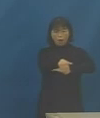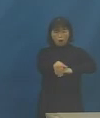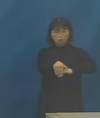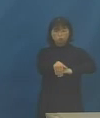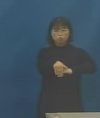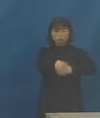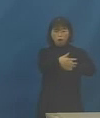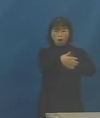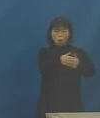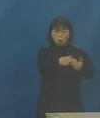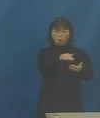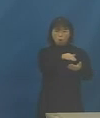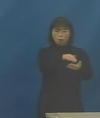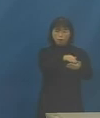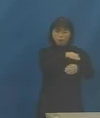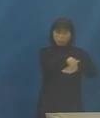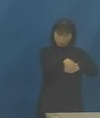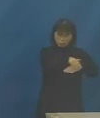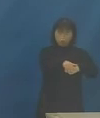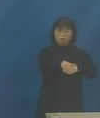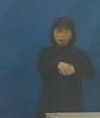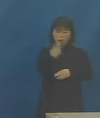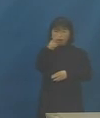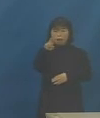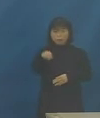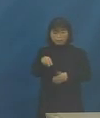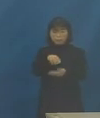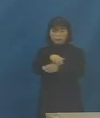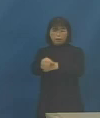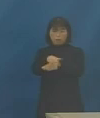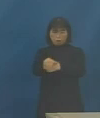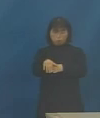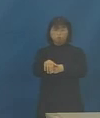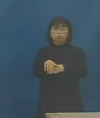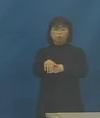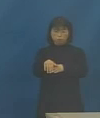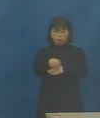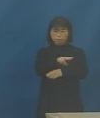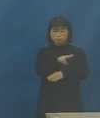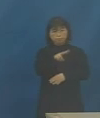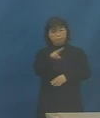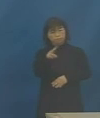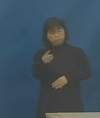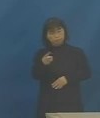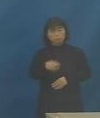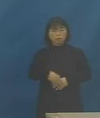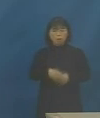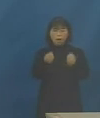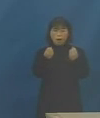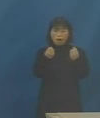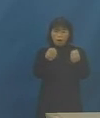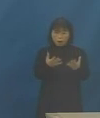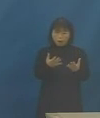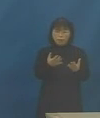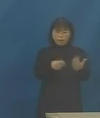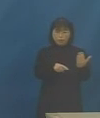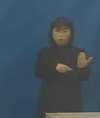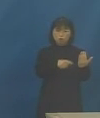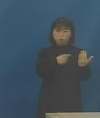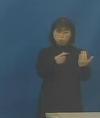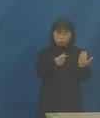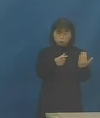保護計画から管理計画例えばツキノワグマを解決するとかまた新たにそうした植物です